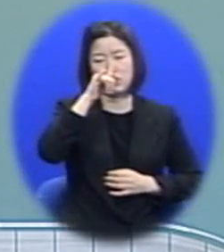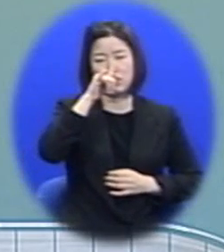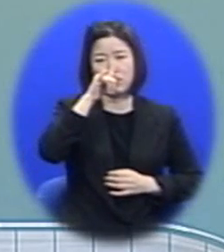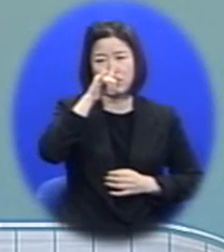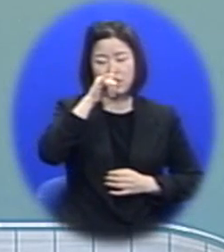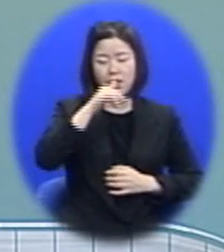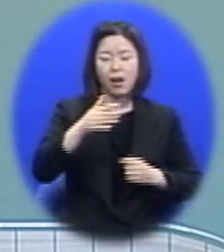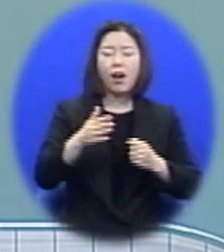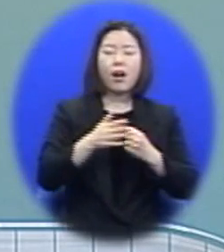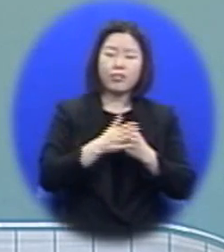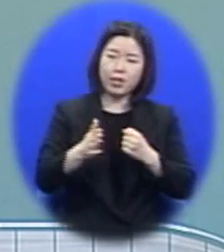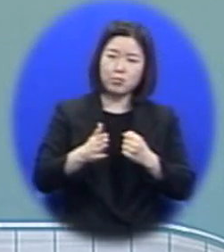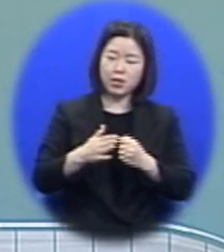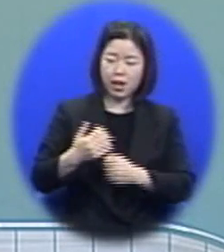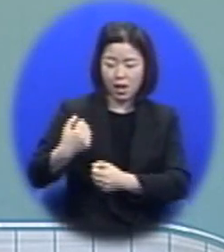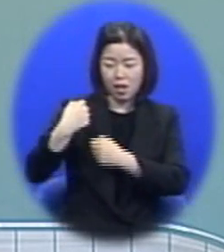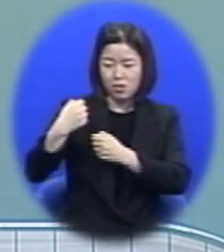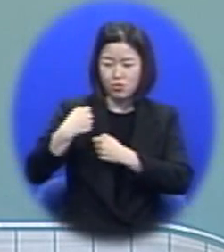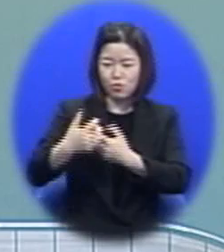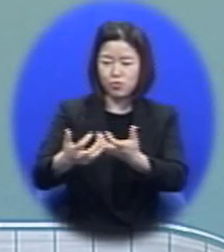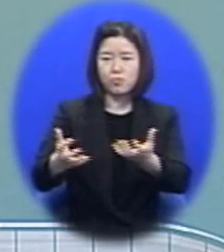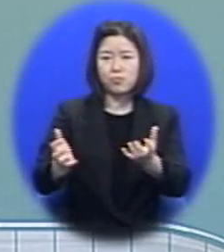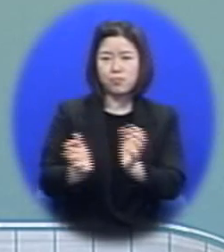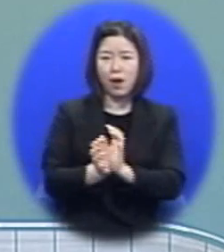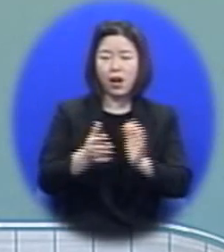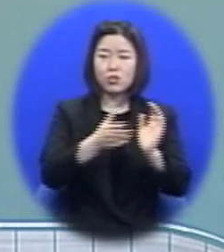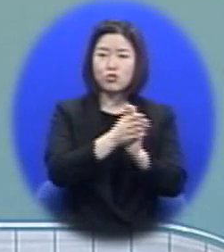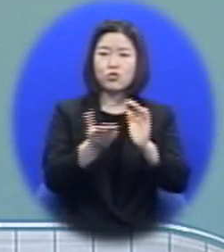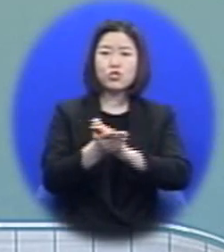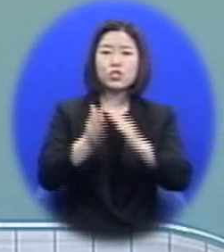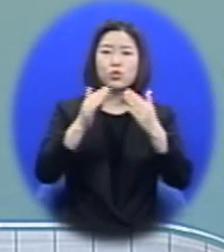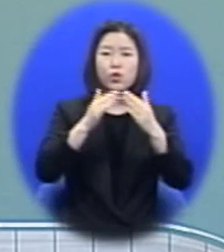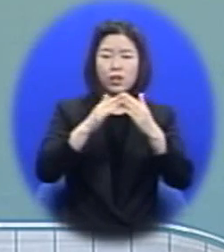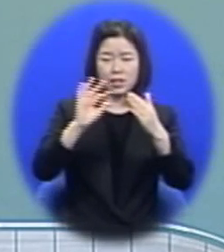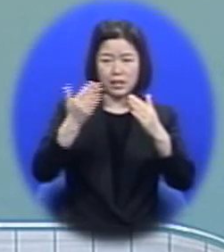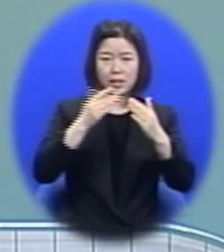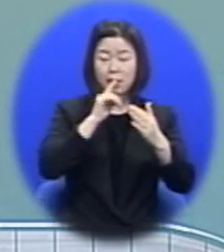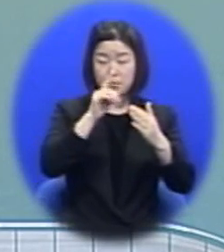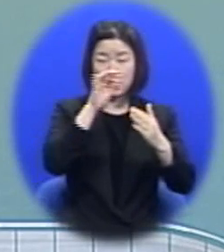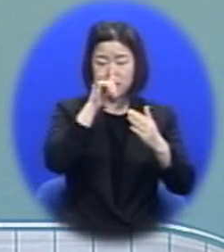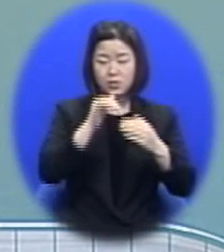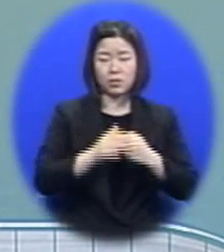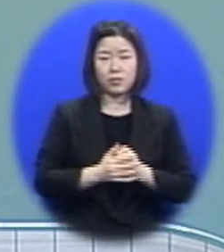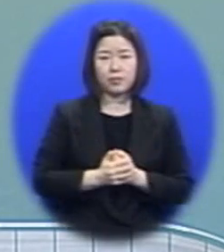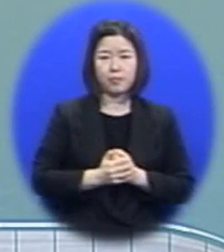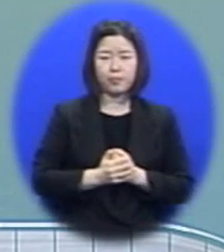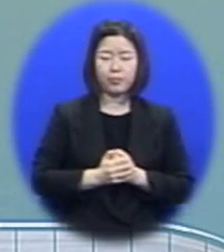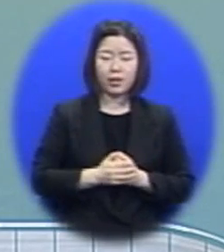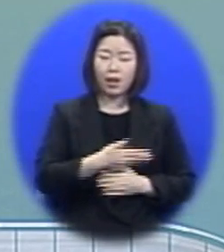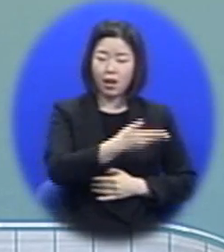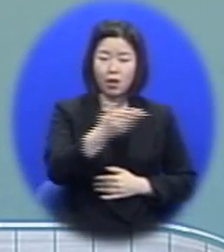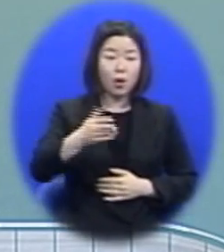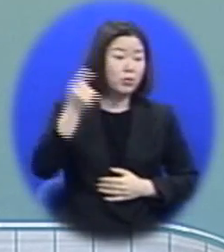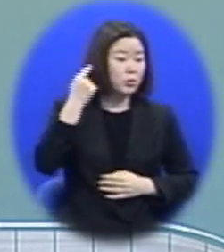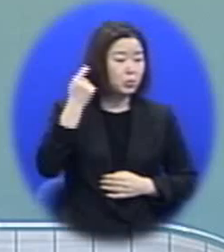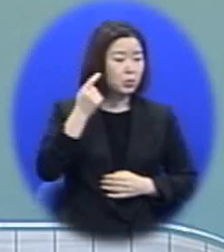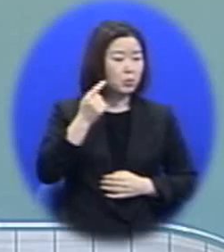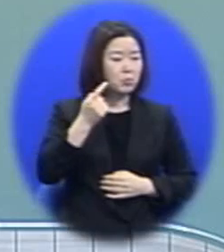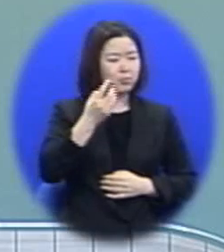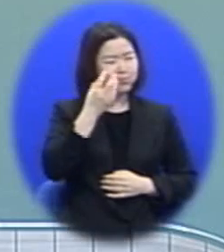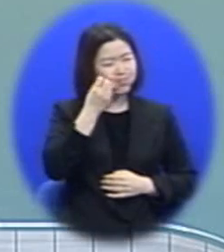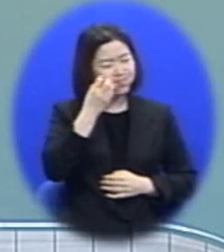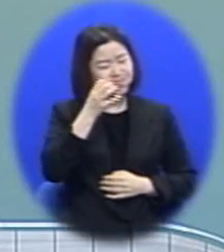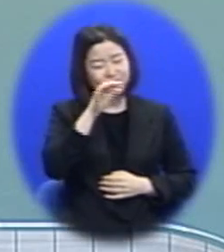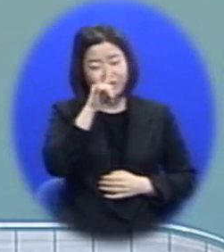말까지 나오는 지경이라는 겁니다 여러분 들으셔도 참 어이가 없이 듣겠지만